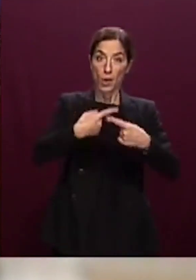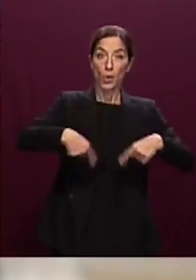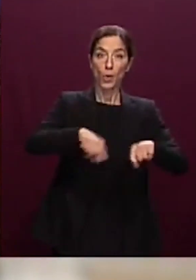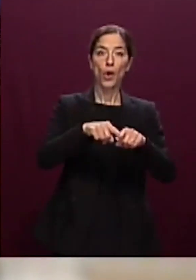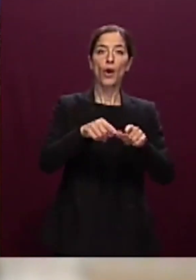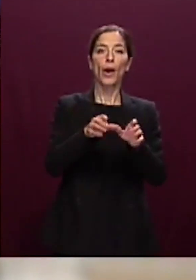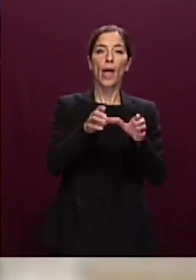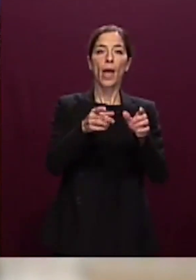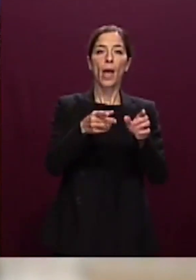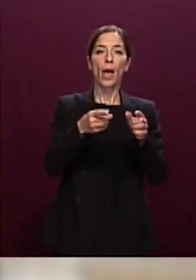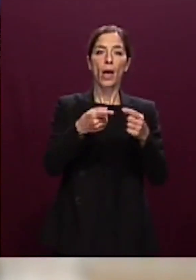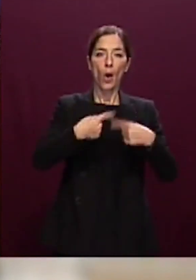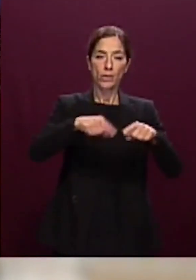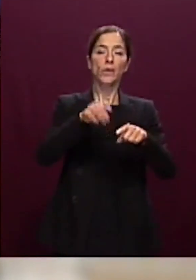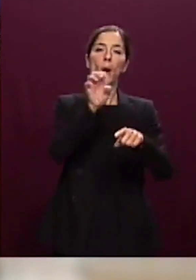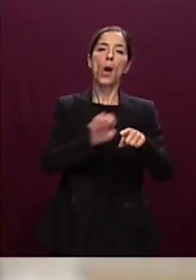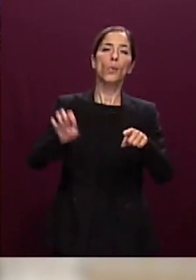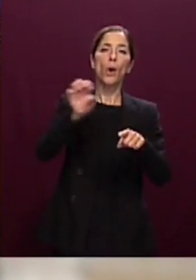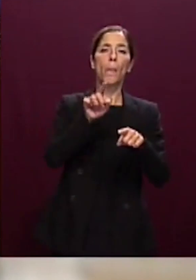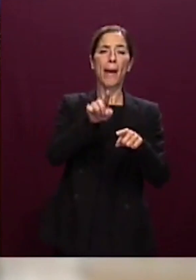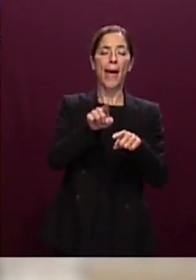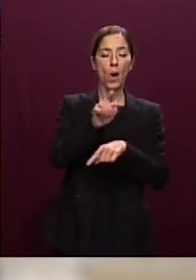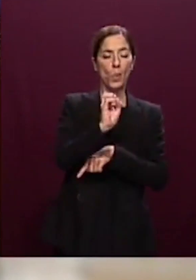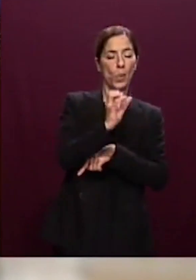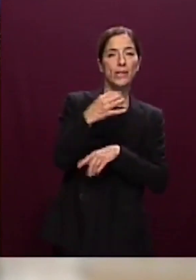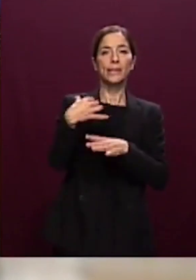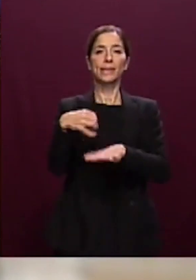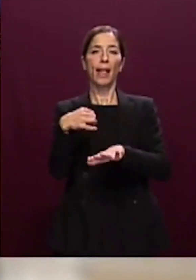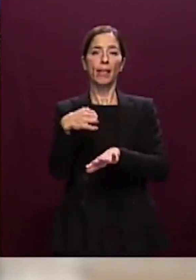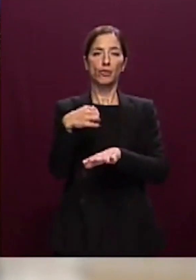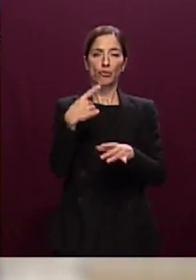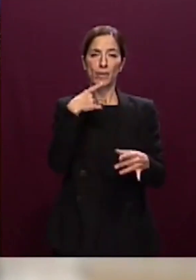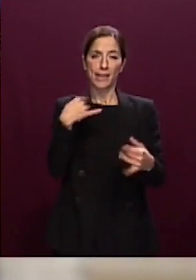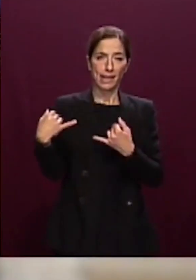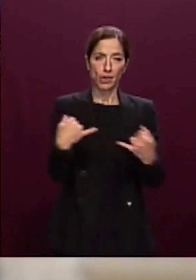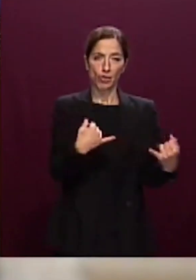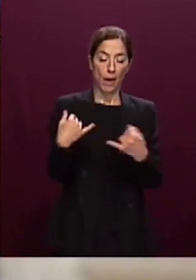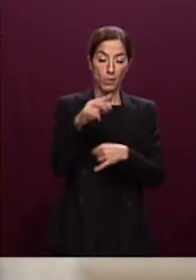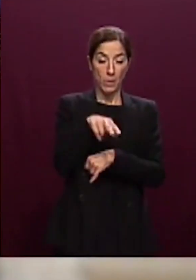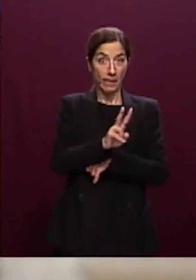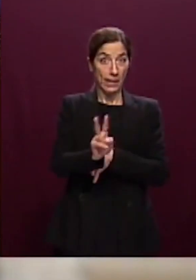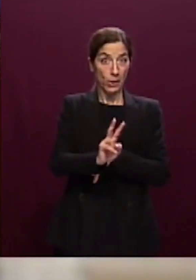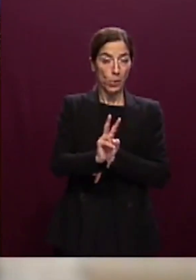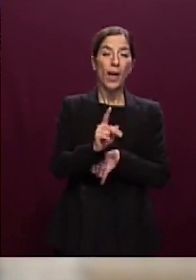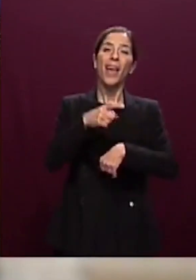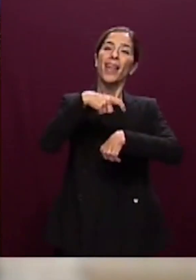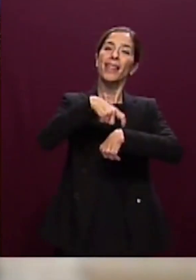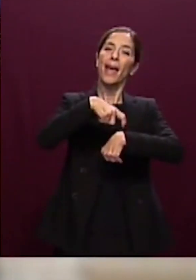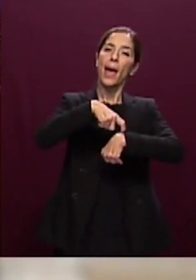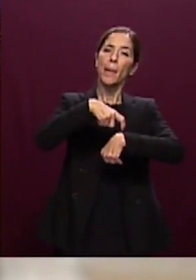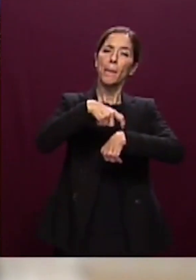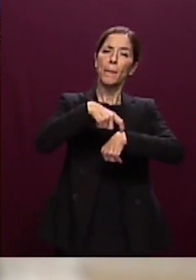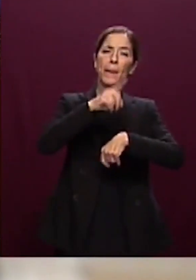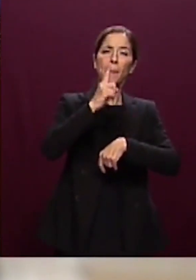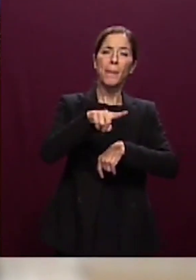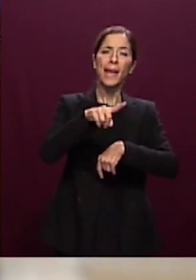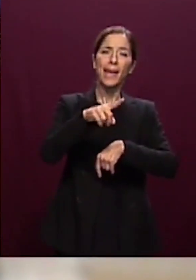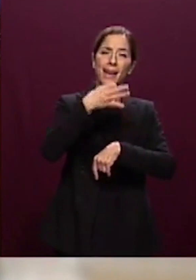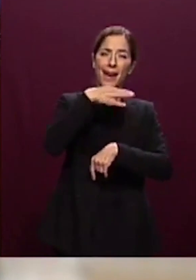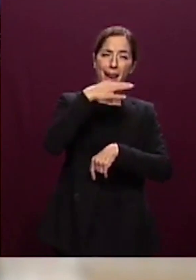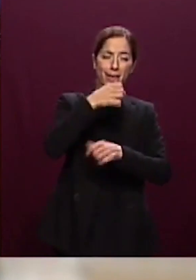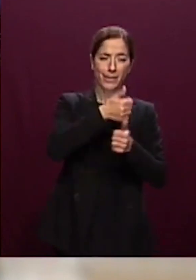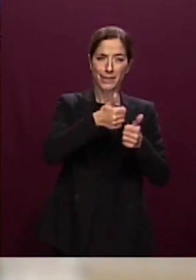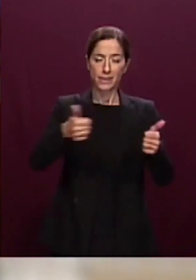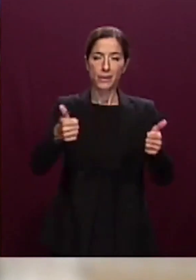2022 la ripartizione dei tempi riservati alla discussione è pubblicata nel vigente